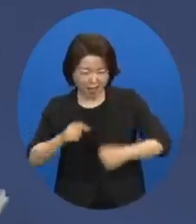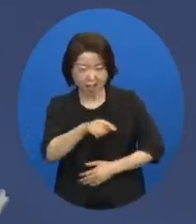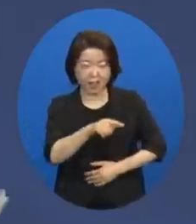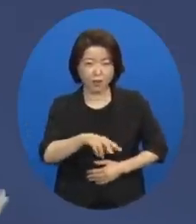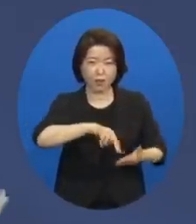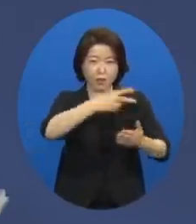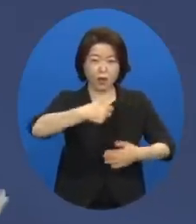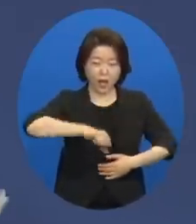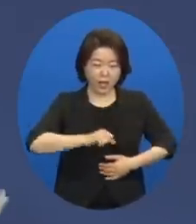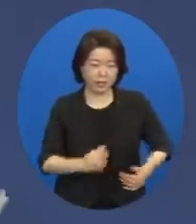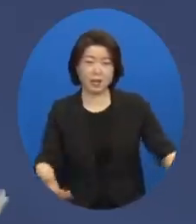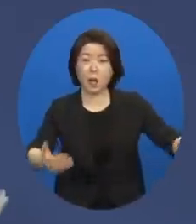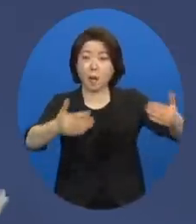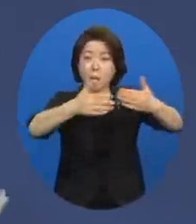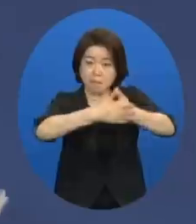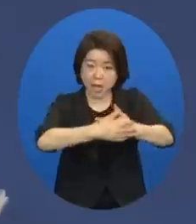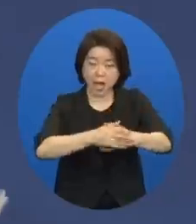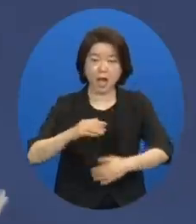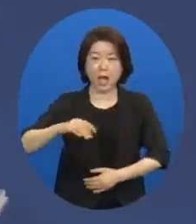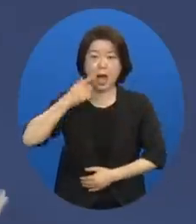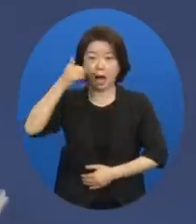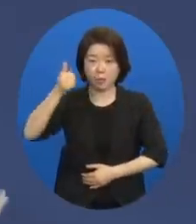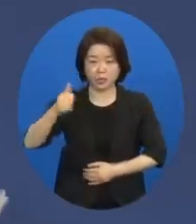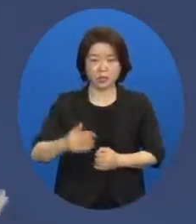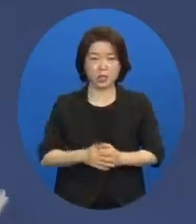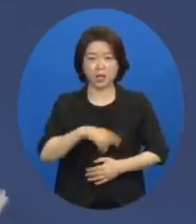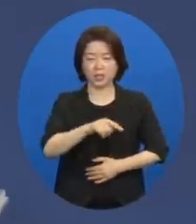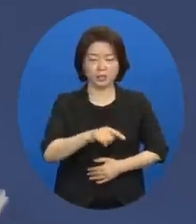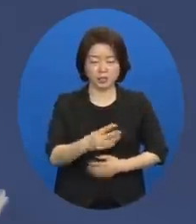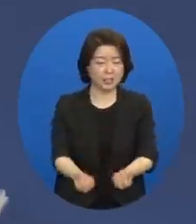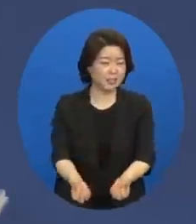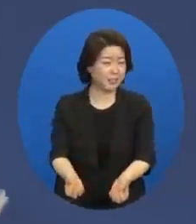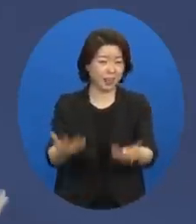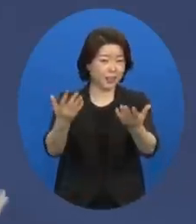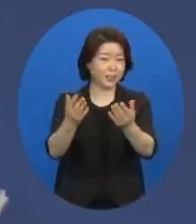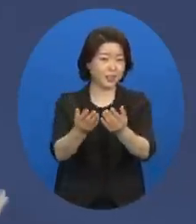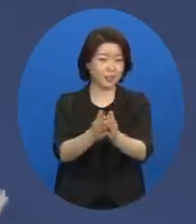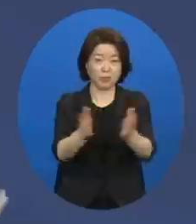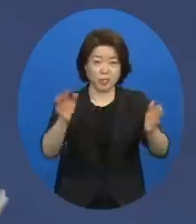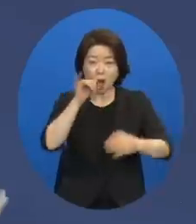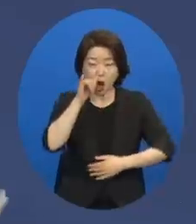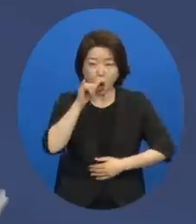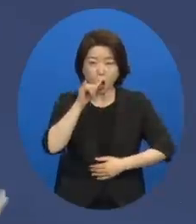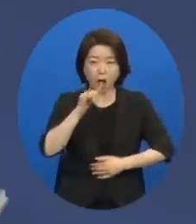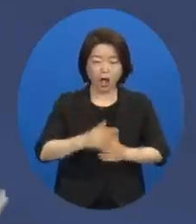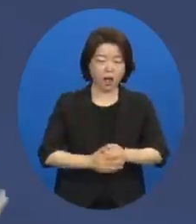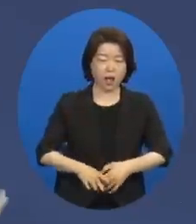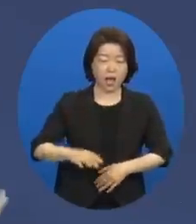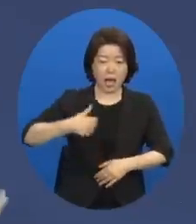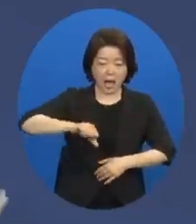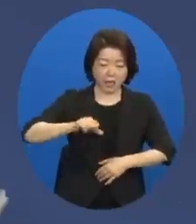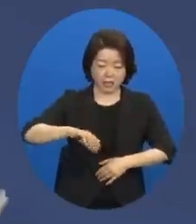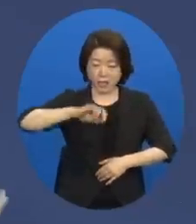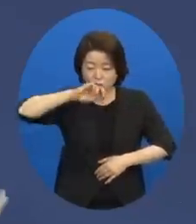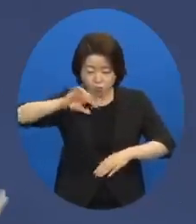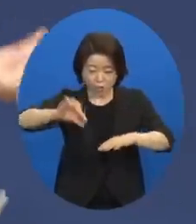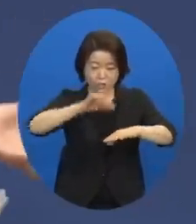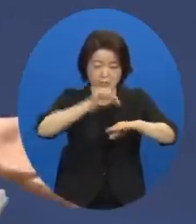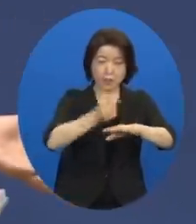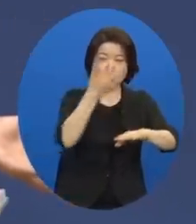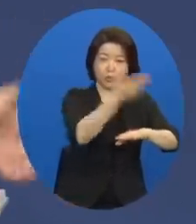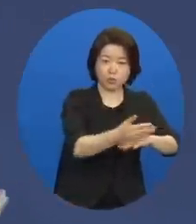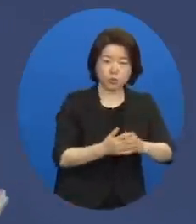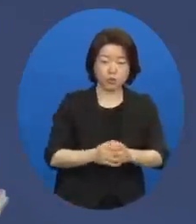탕자를 맞이하는 아버지가 그를 맞이하면서 잔치를 베풀고 아들의 인장 반지를 끼워주고 새 신발 새